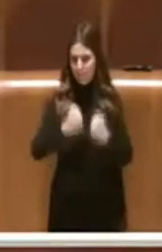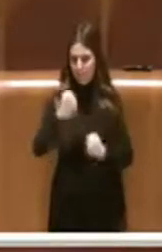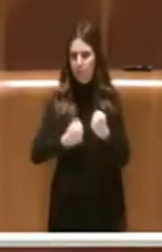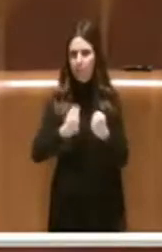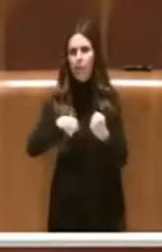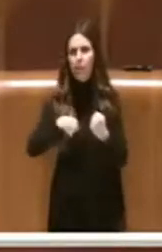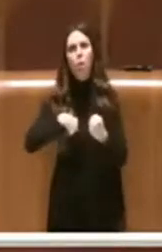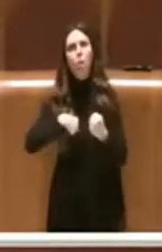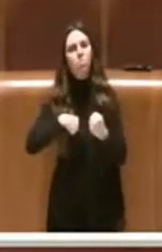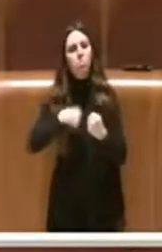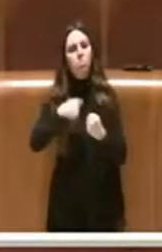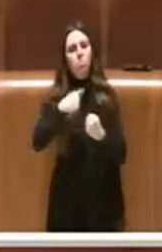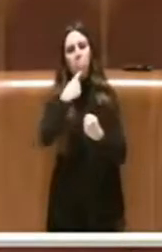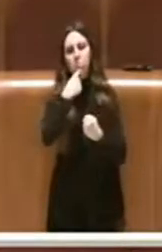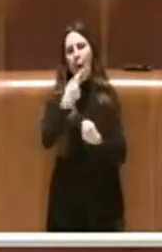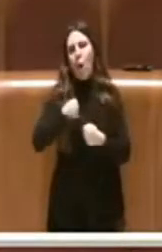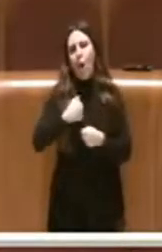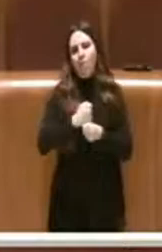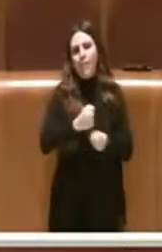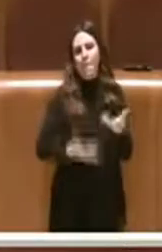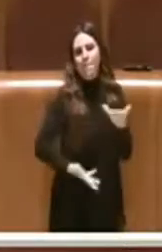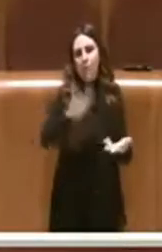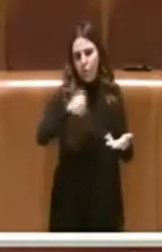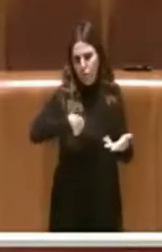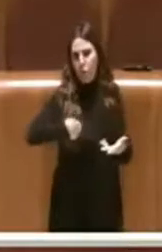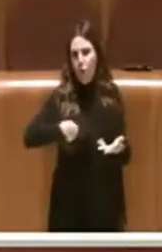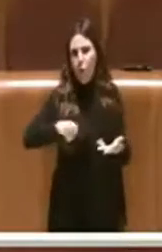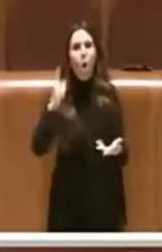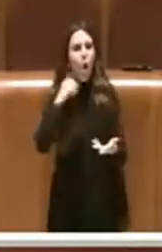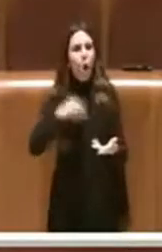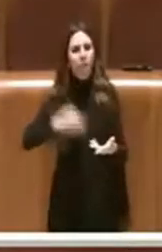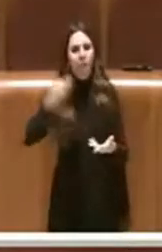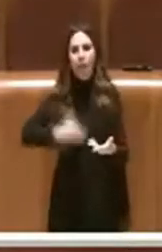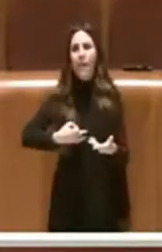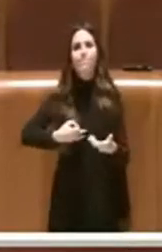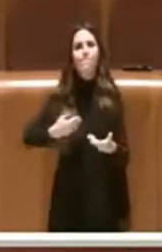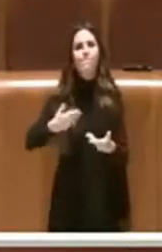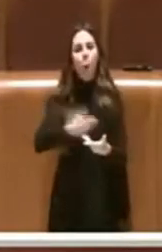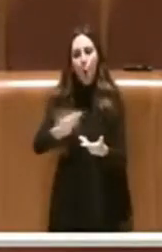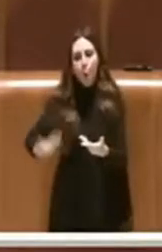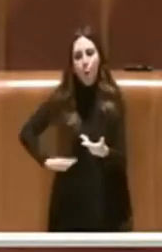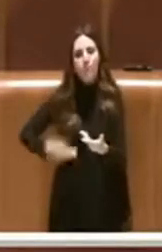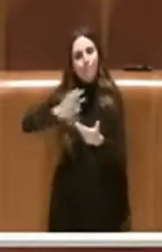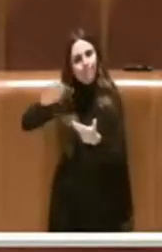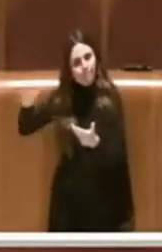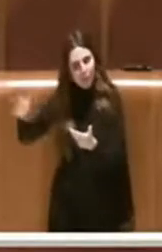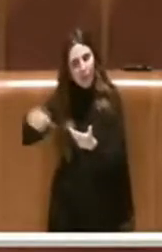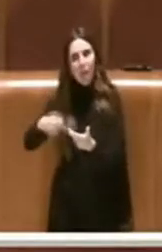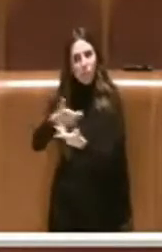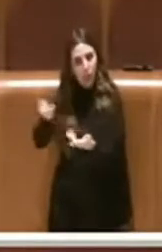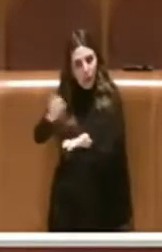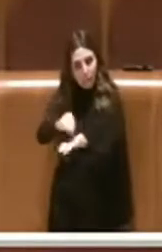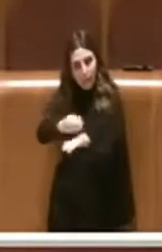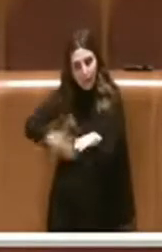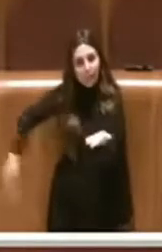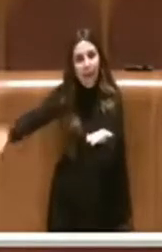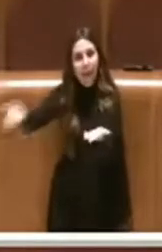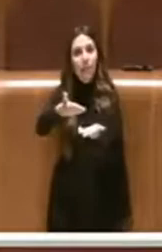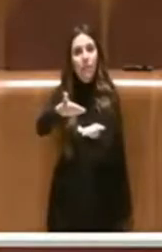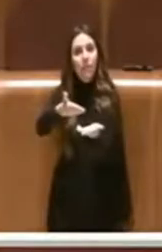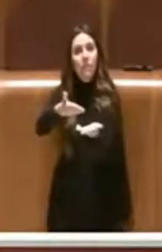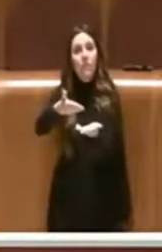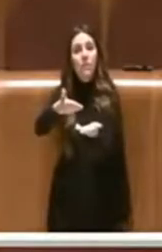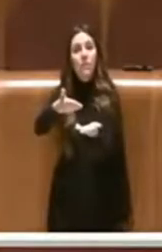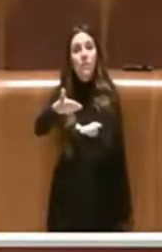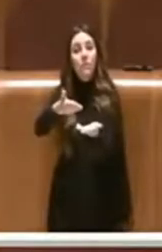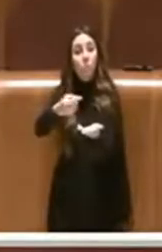nome della maggioranza, sono convinto anche di altri consiglieri che seguono, che siedono su questi scranni, ma sicuramente noi